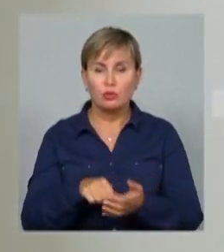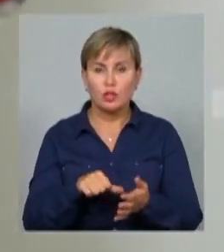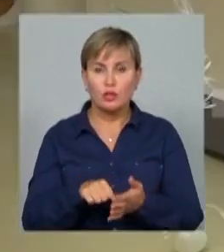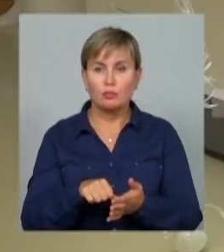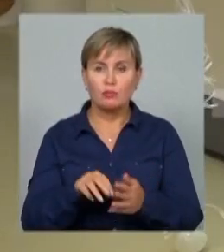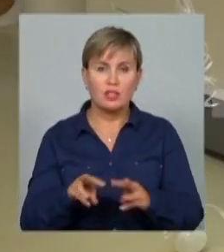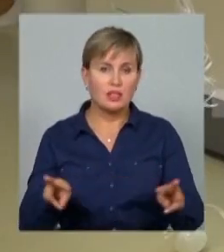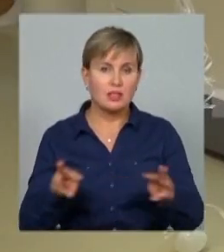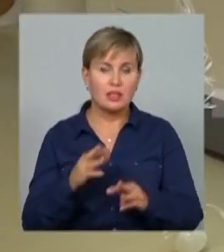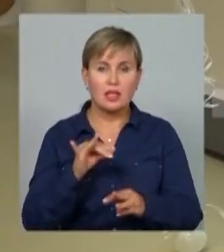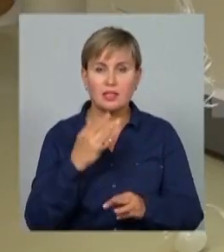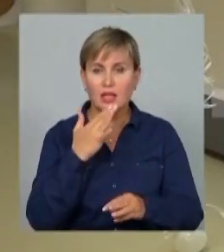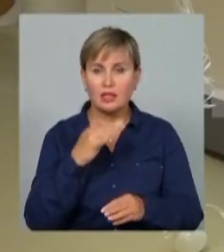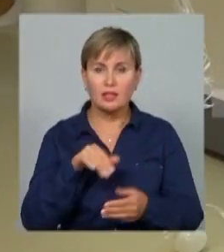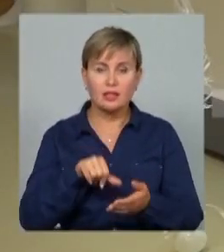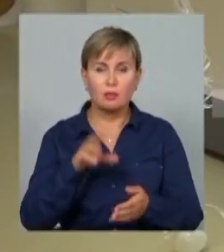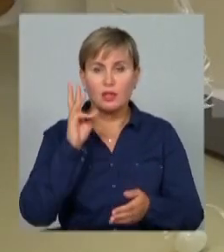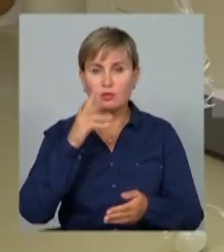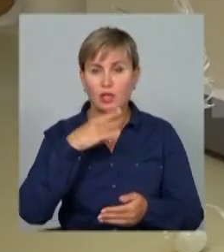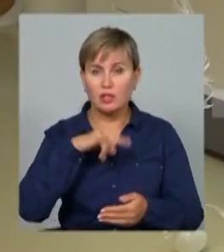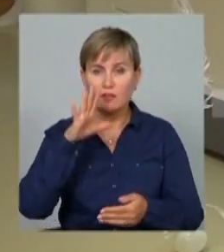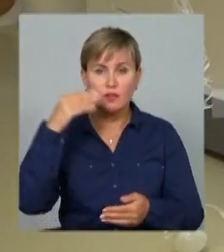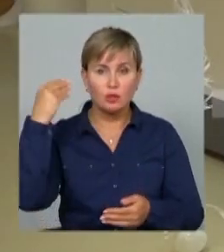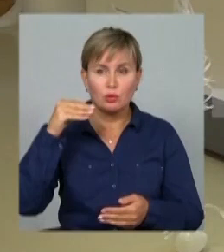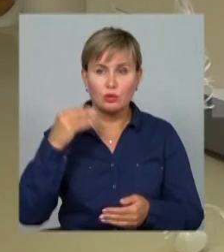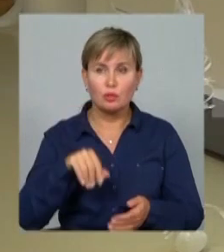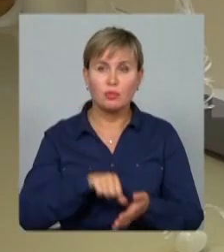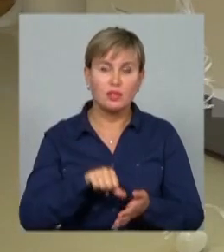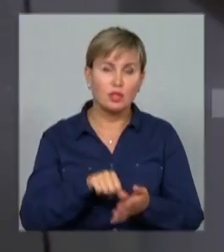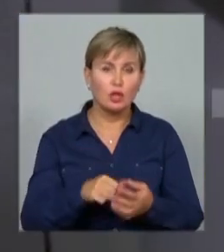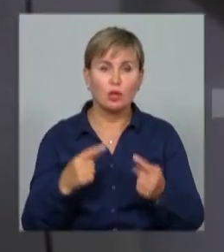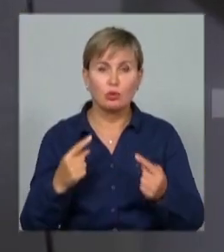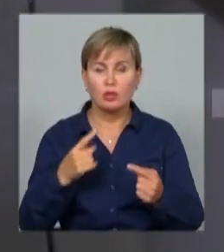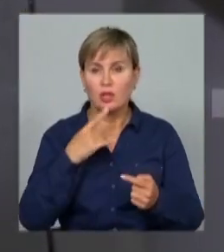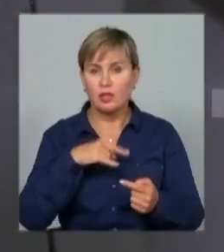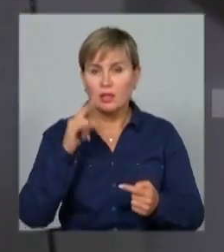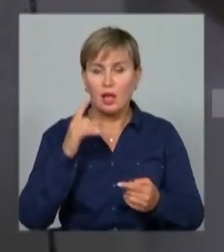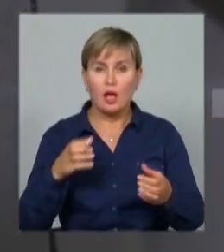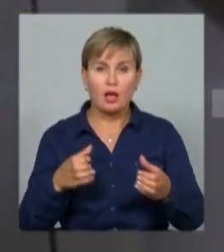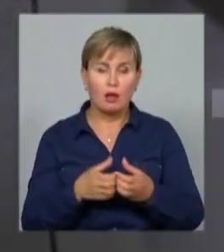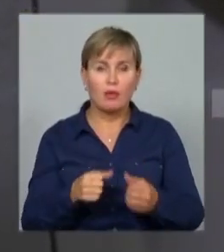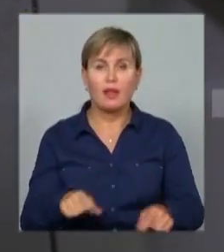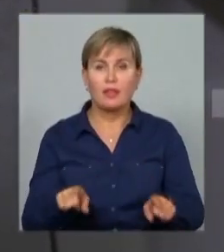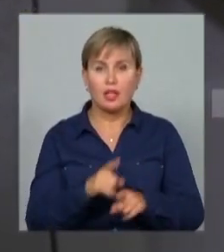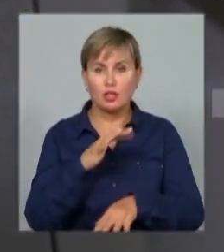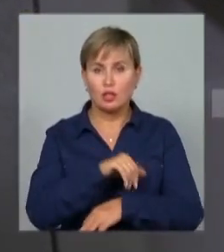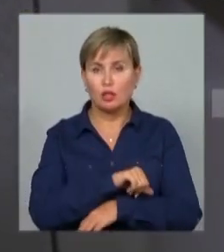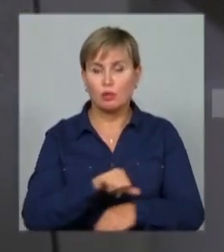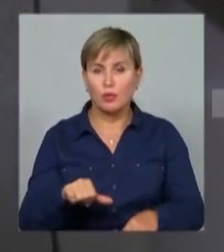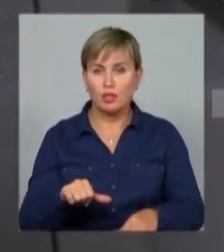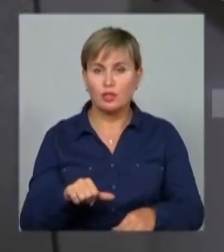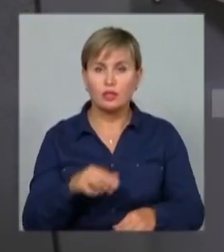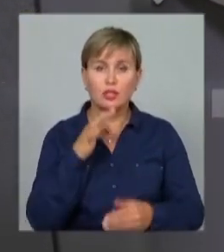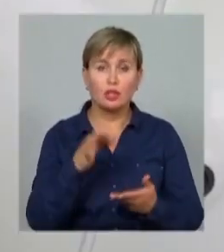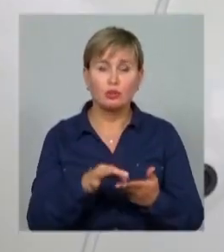представители Министерства иностранных дел, посольства Казахстана в Турции, представители крупных казахстанских компаний, а также зарубежные инвесторы.